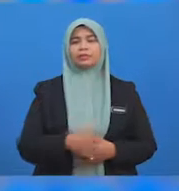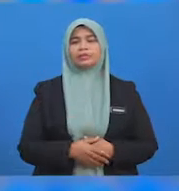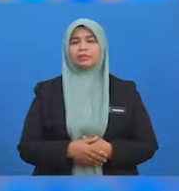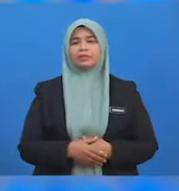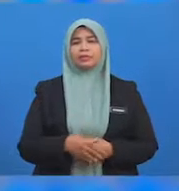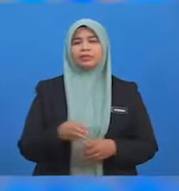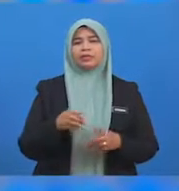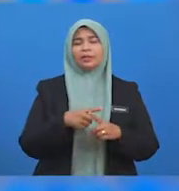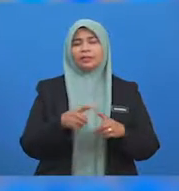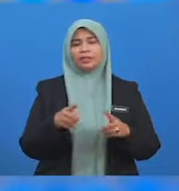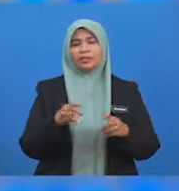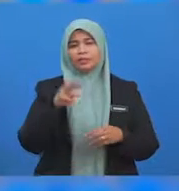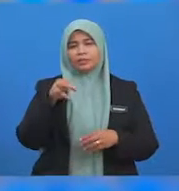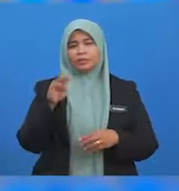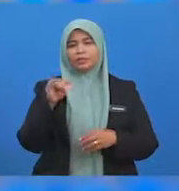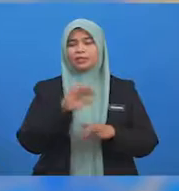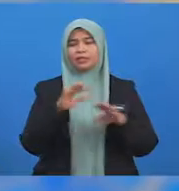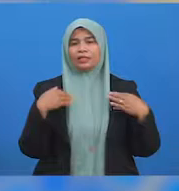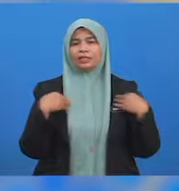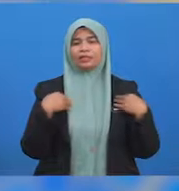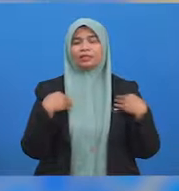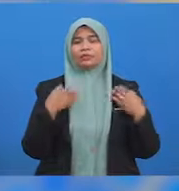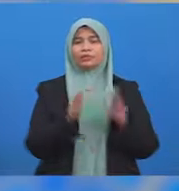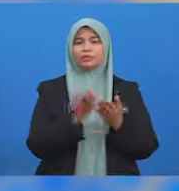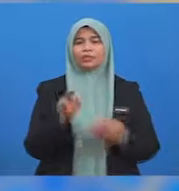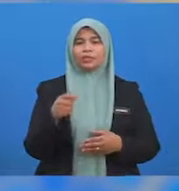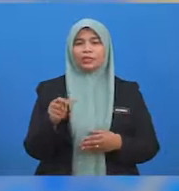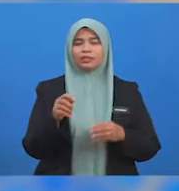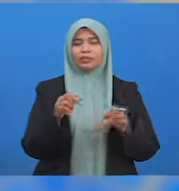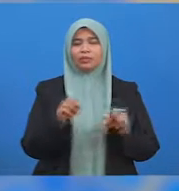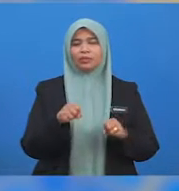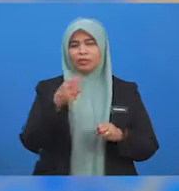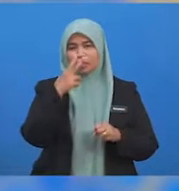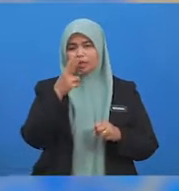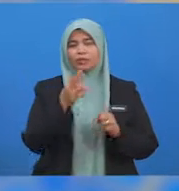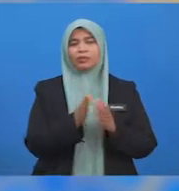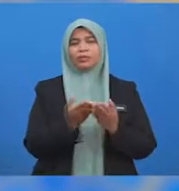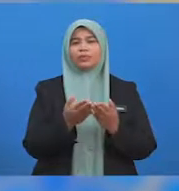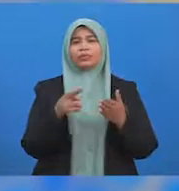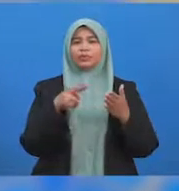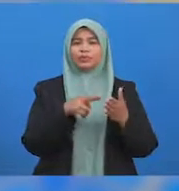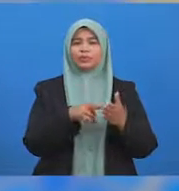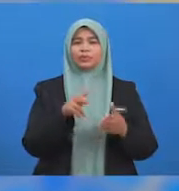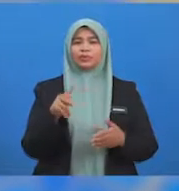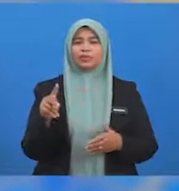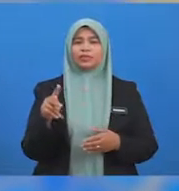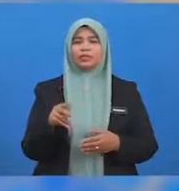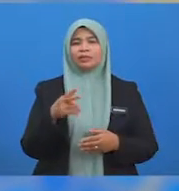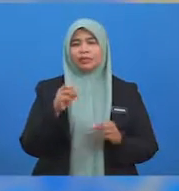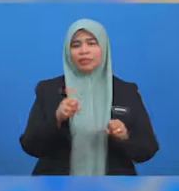265. Manakala bagi murid-murid yang tidak mempunyai buku teks, boleh buka buku rujukan. Sila lihat